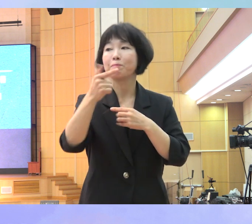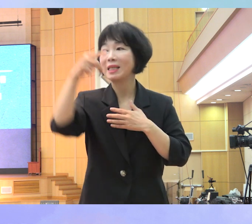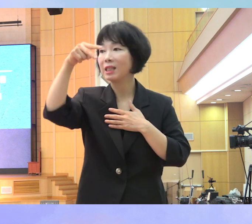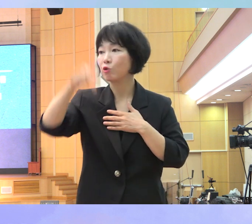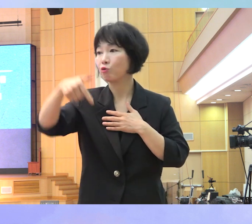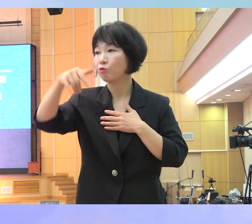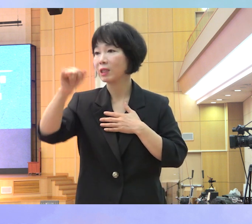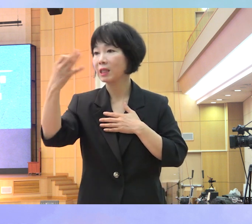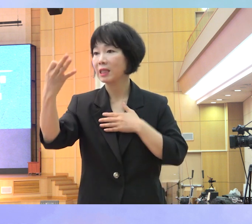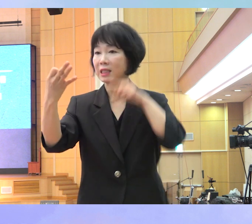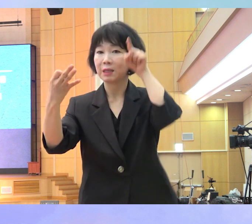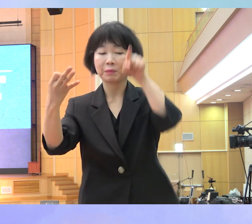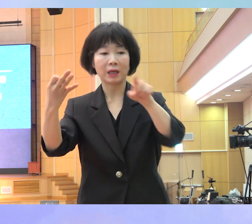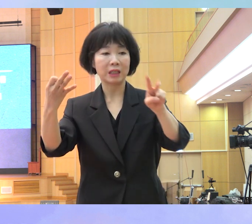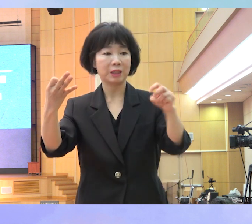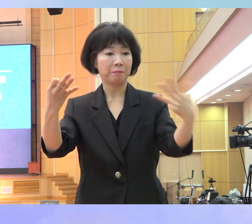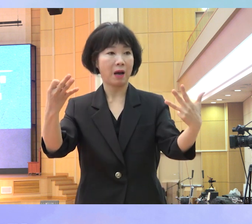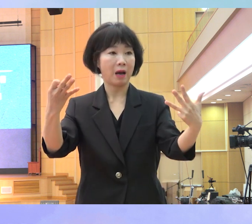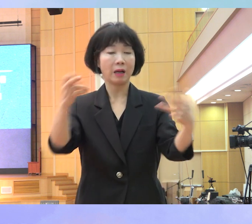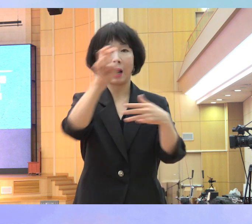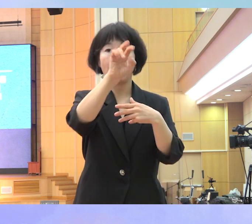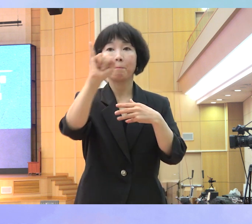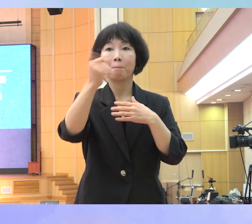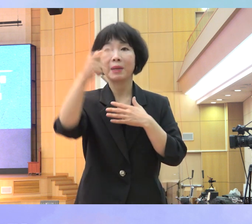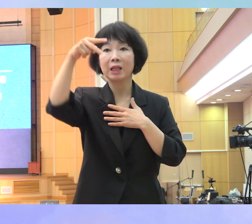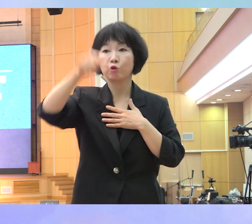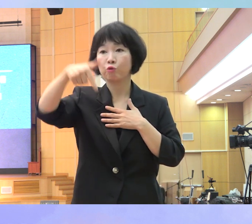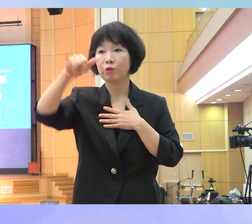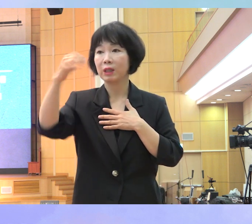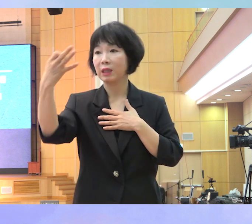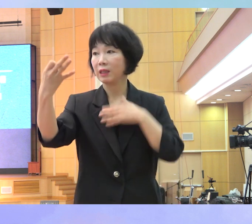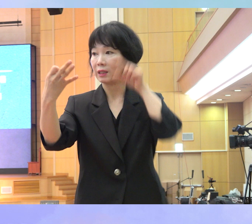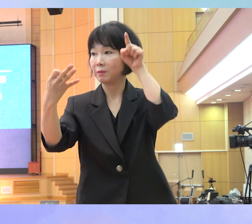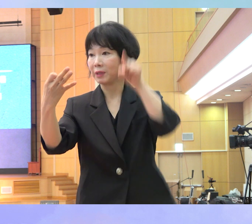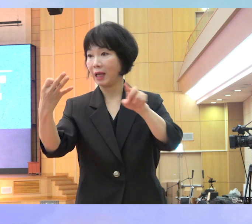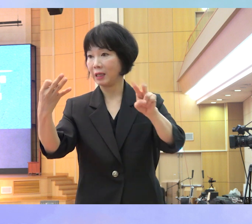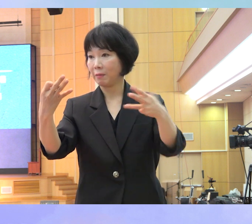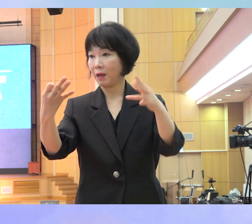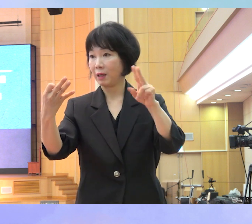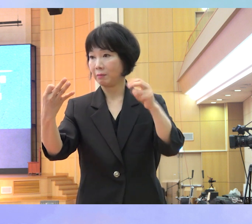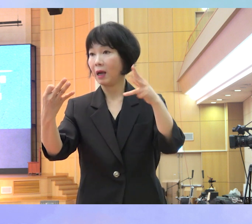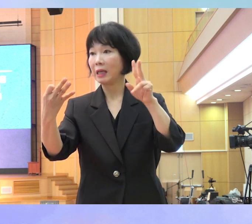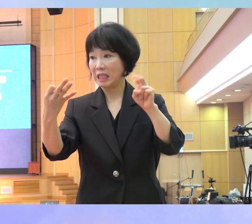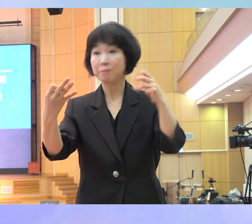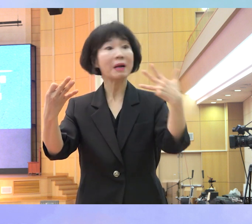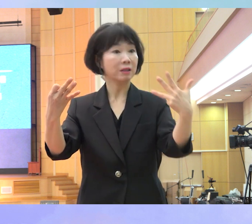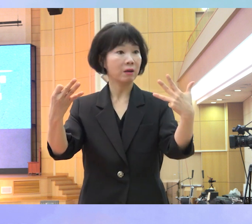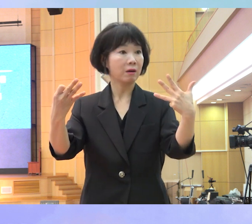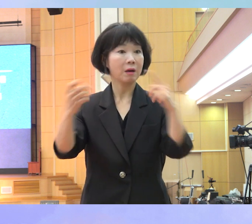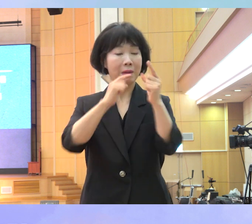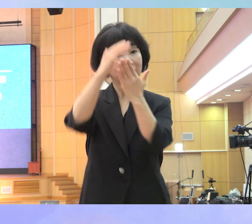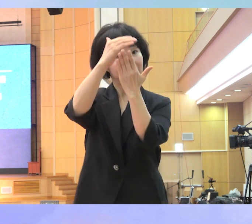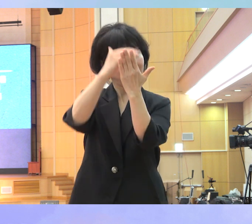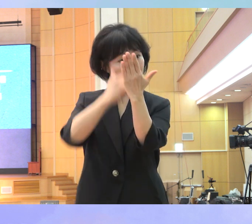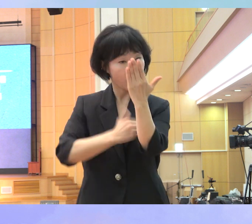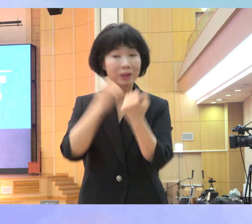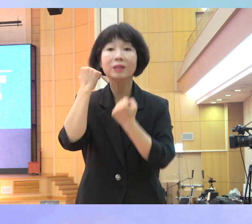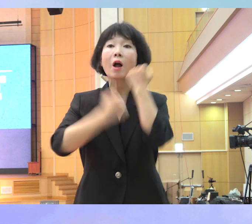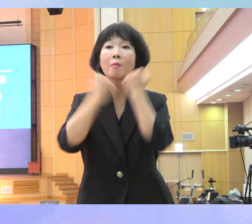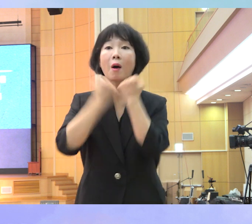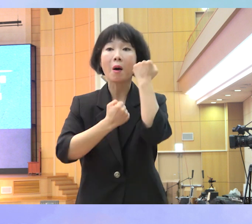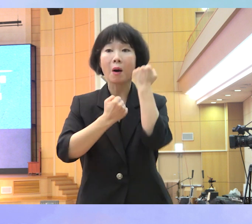14장 28절 말씀입니다. 구약성경 219페이지